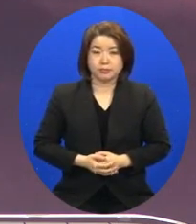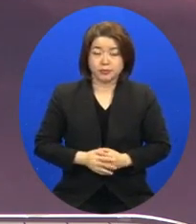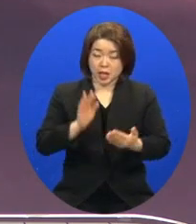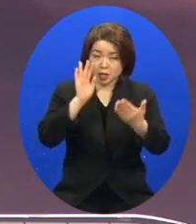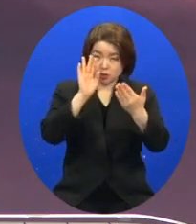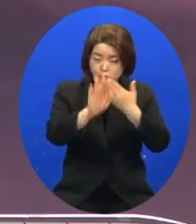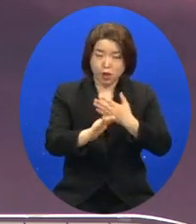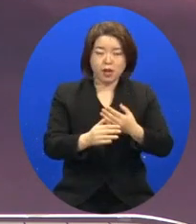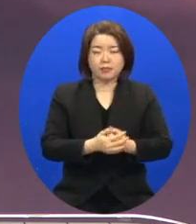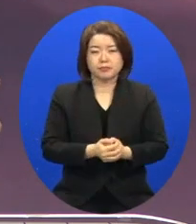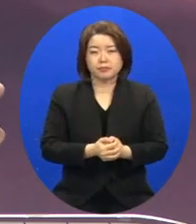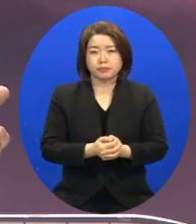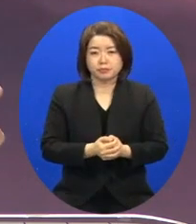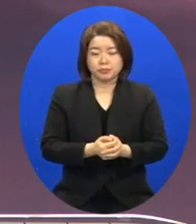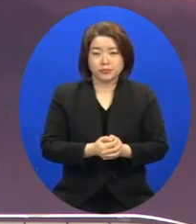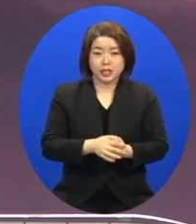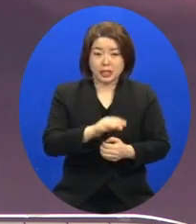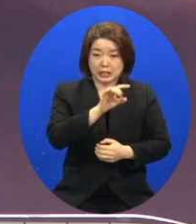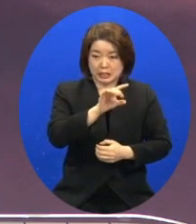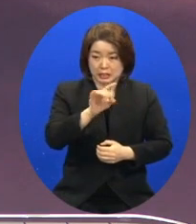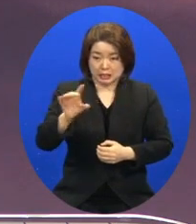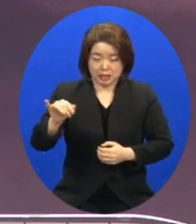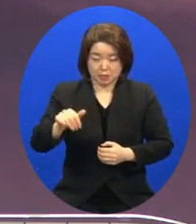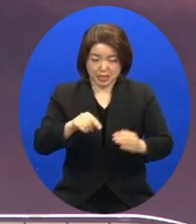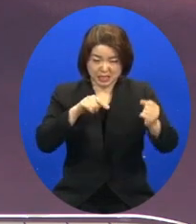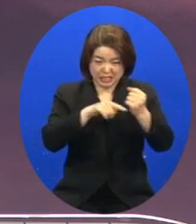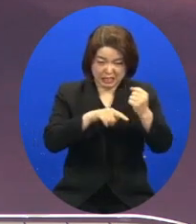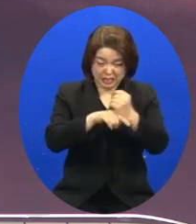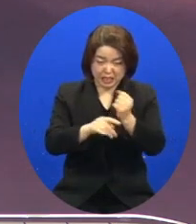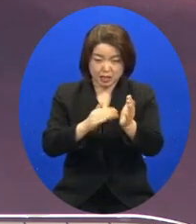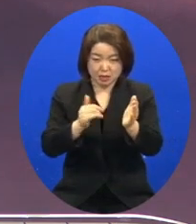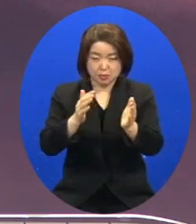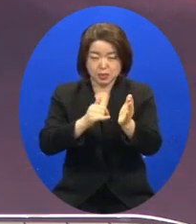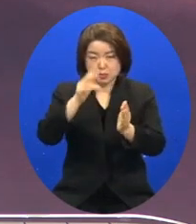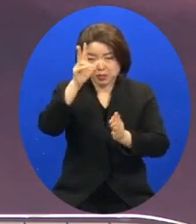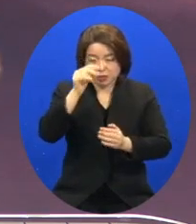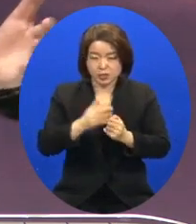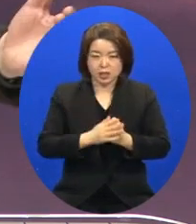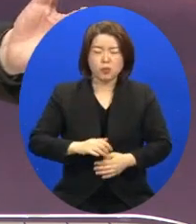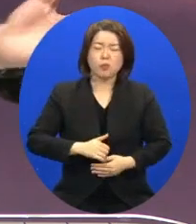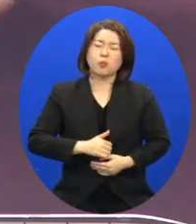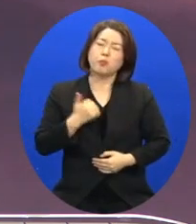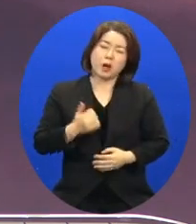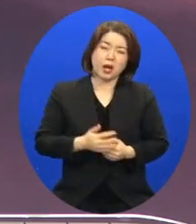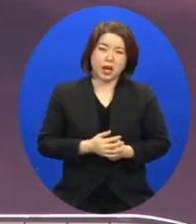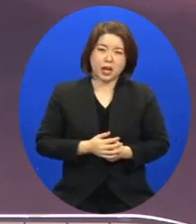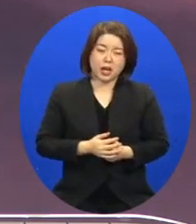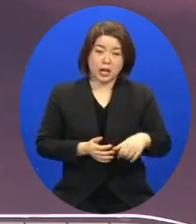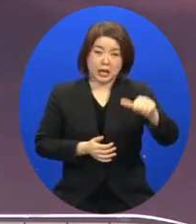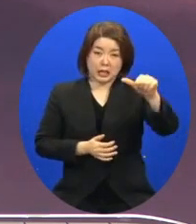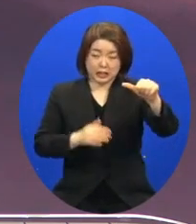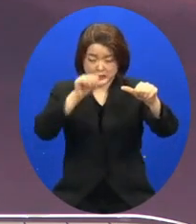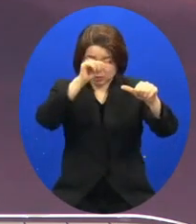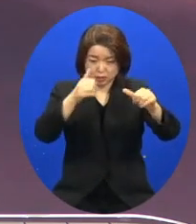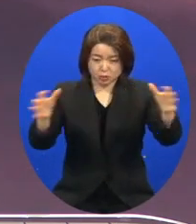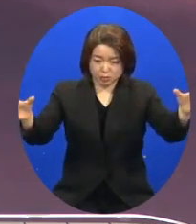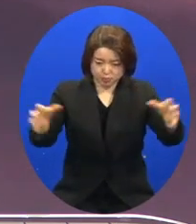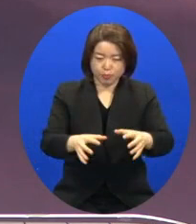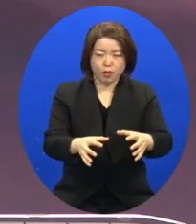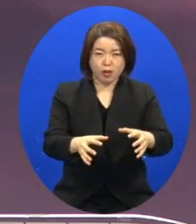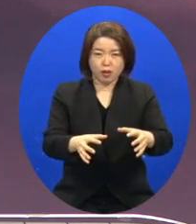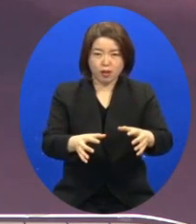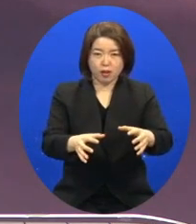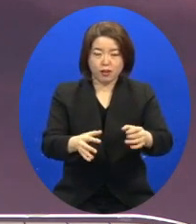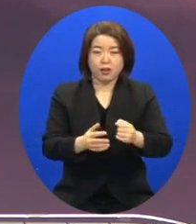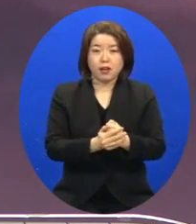나중에는 그들을 신문하던 비밀경찰이 화가 나가지고 다섯 장로를 다 모았어요.